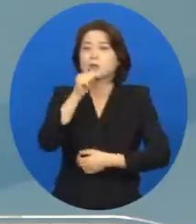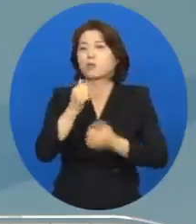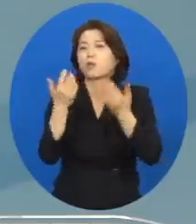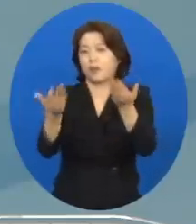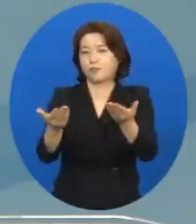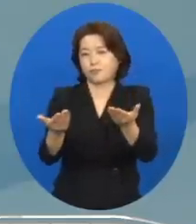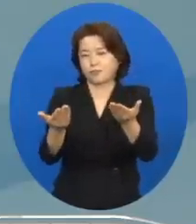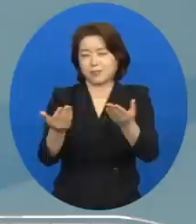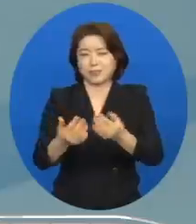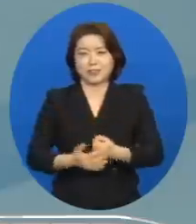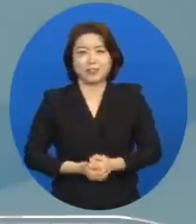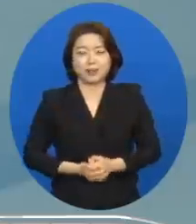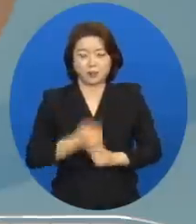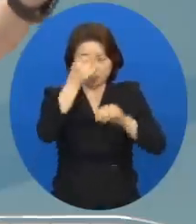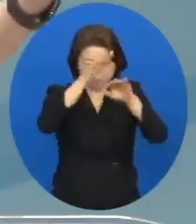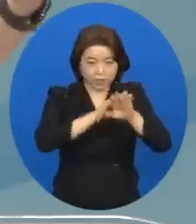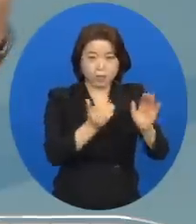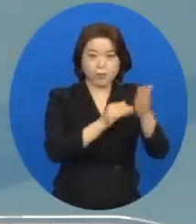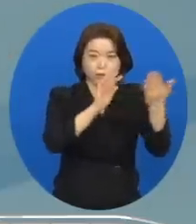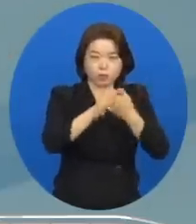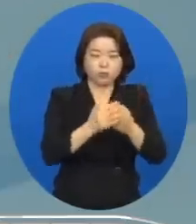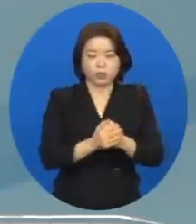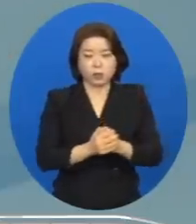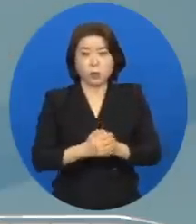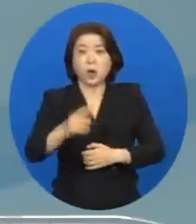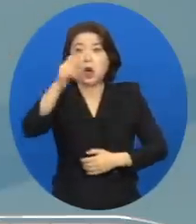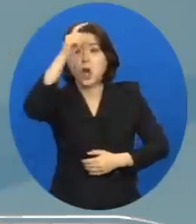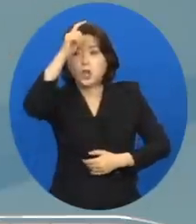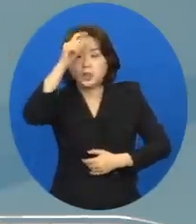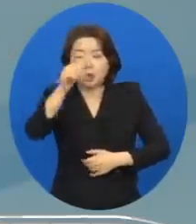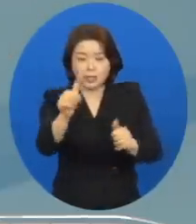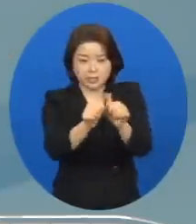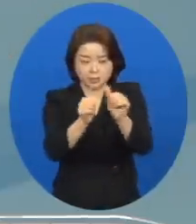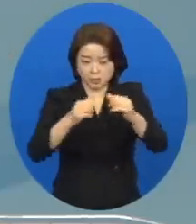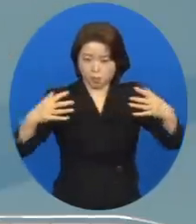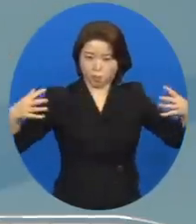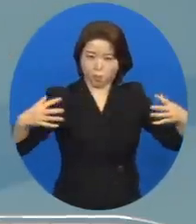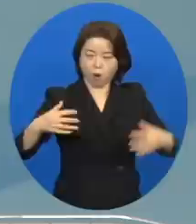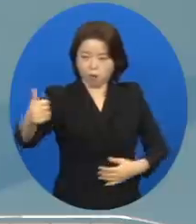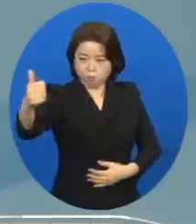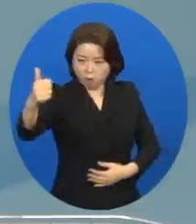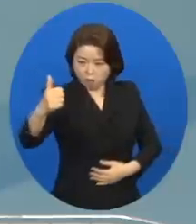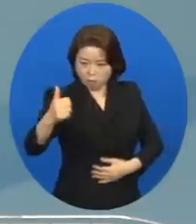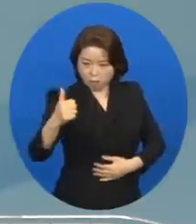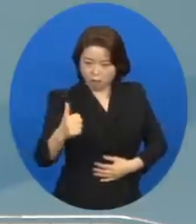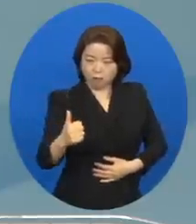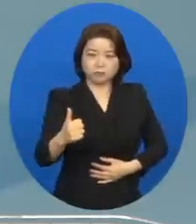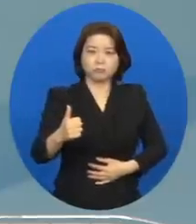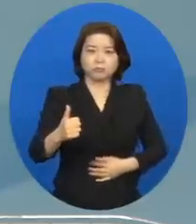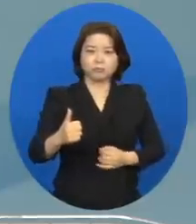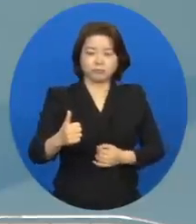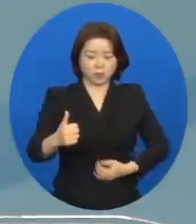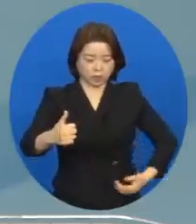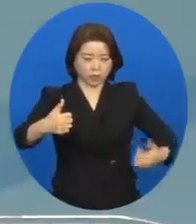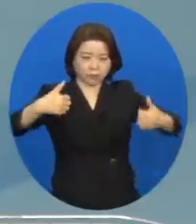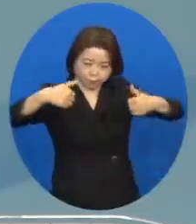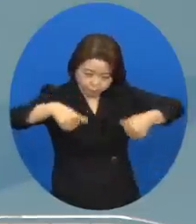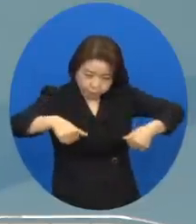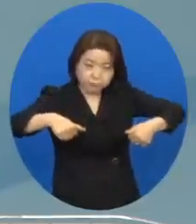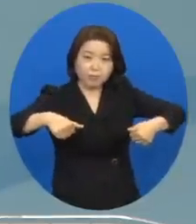끝나고 아주 덩치가 큰 터키 남성 한 분이 나오더래요. 그러면서 인사를